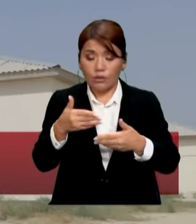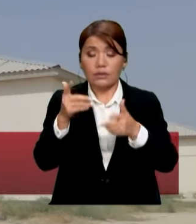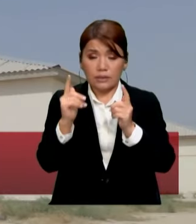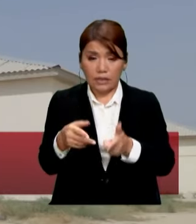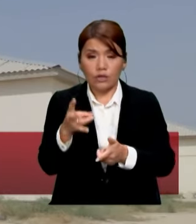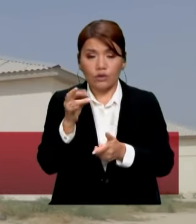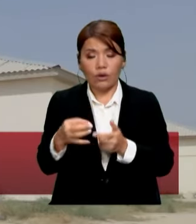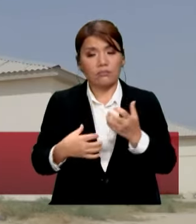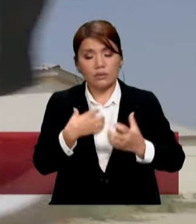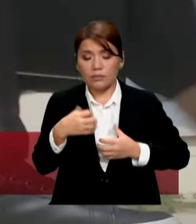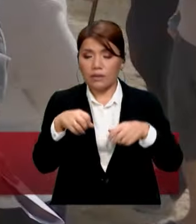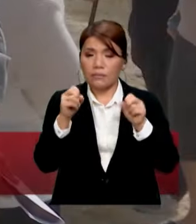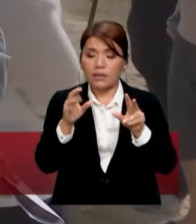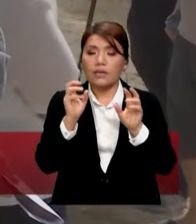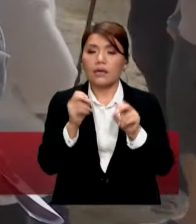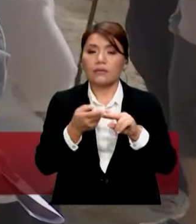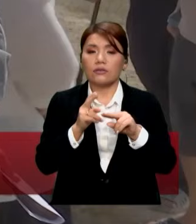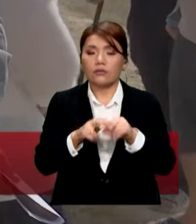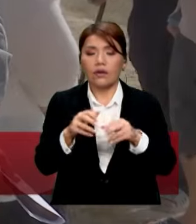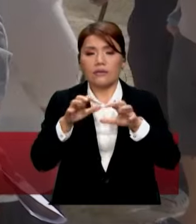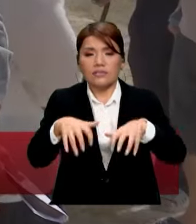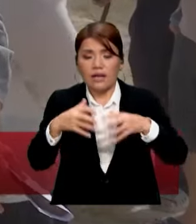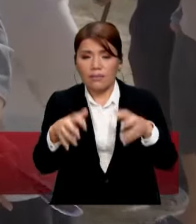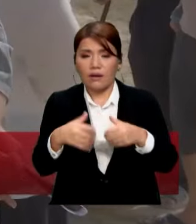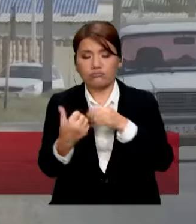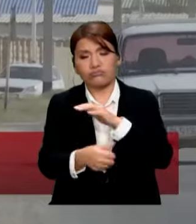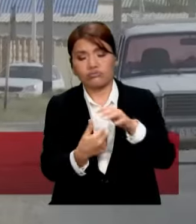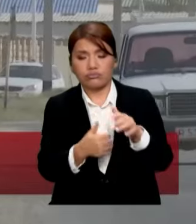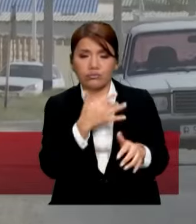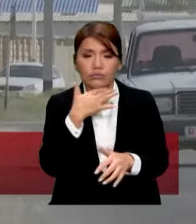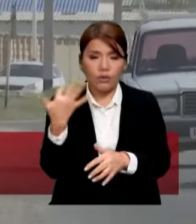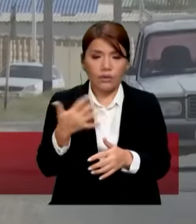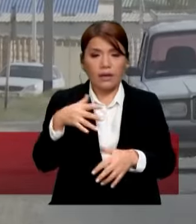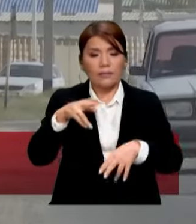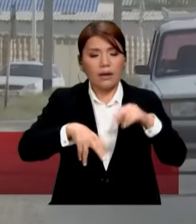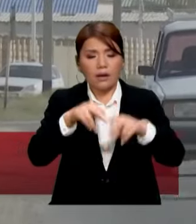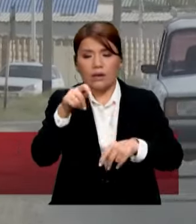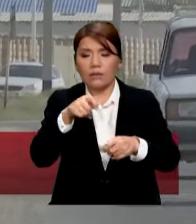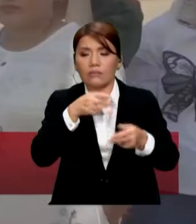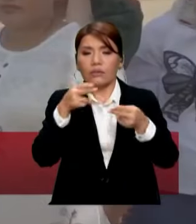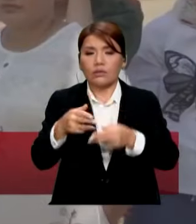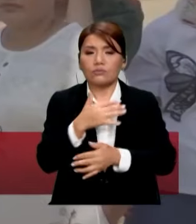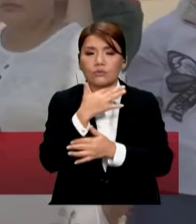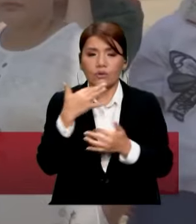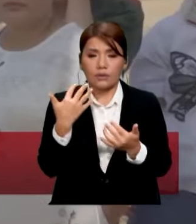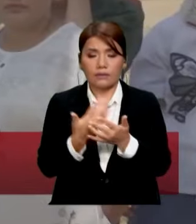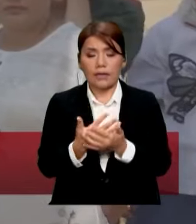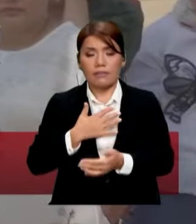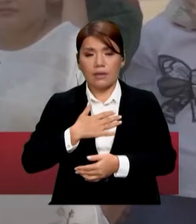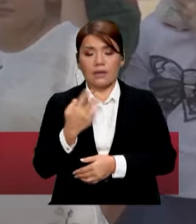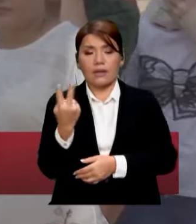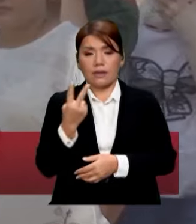их безопасность. В округе увеличилось количество бродячих собак, да и приезжих строителей полно. Өзім екінші